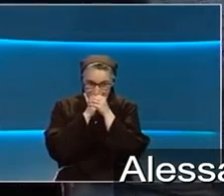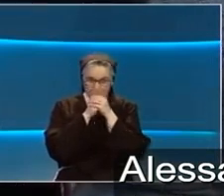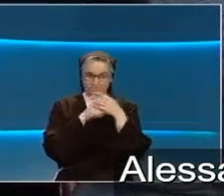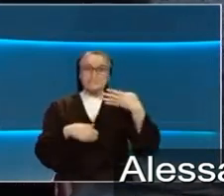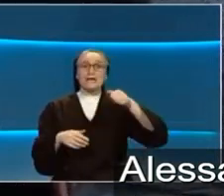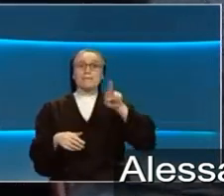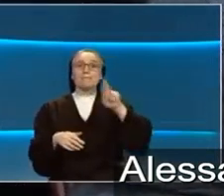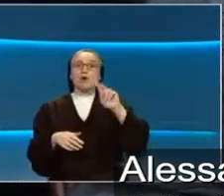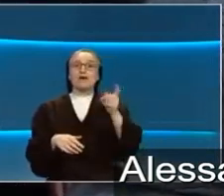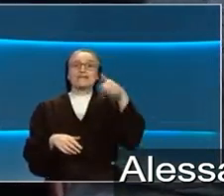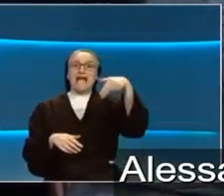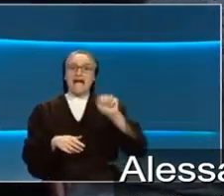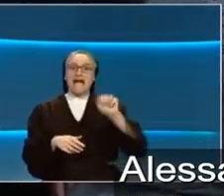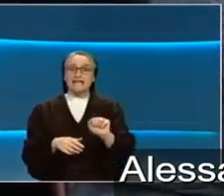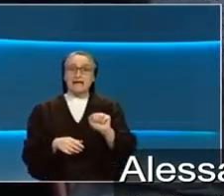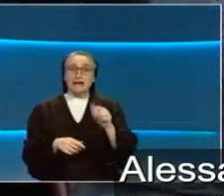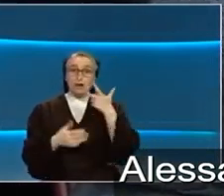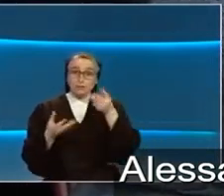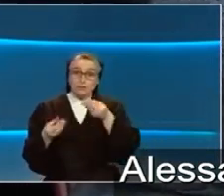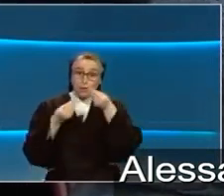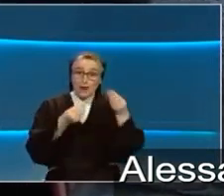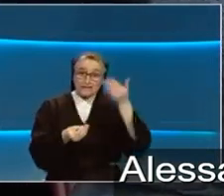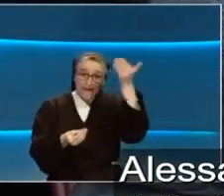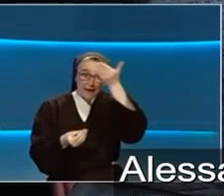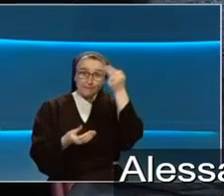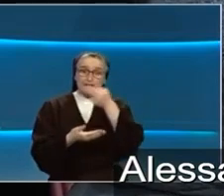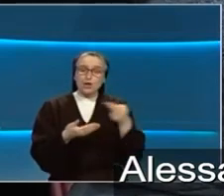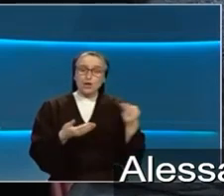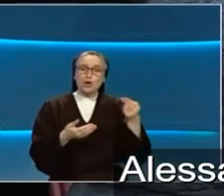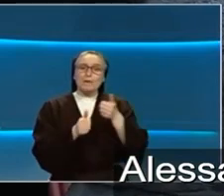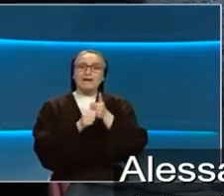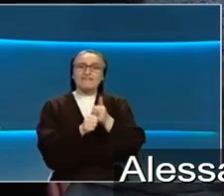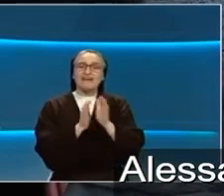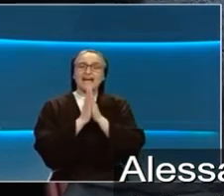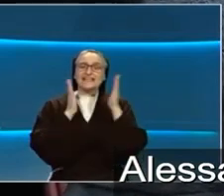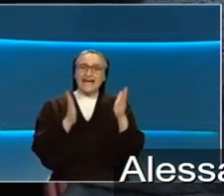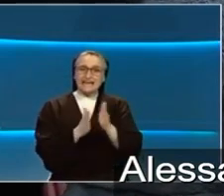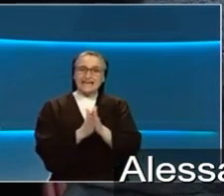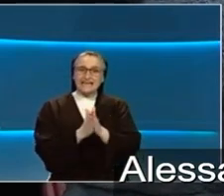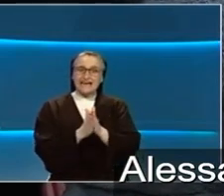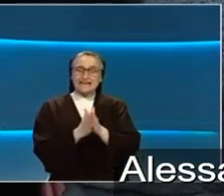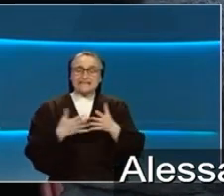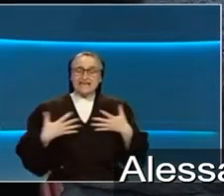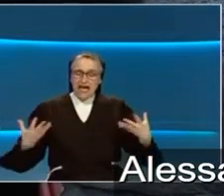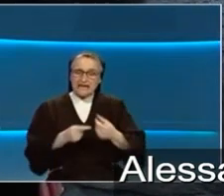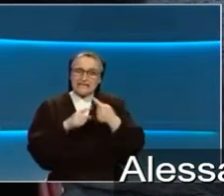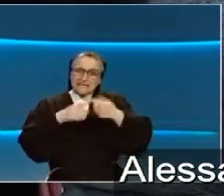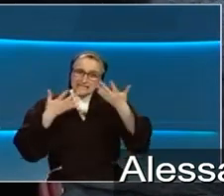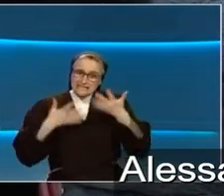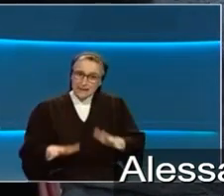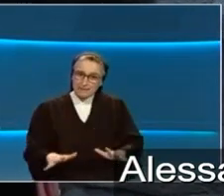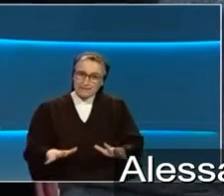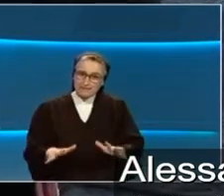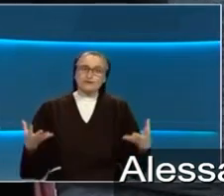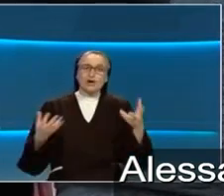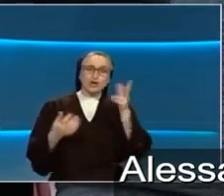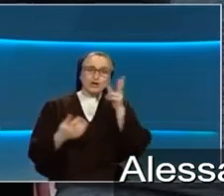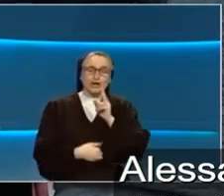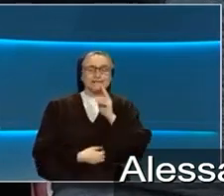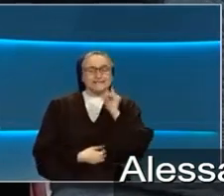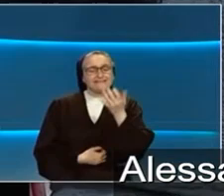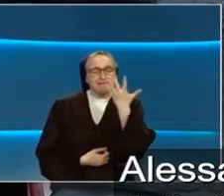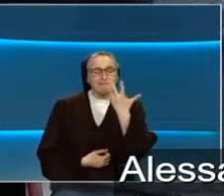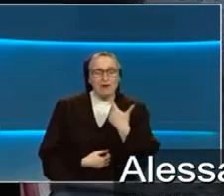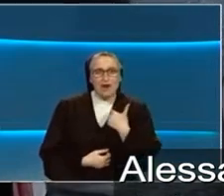Morgana, vuoi ricevere il battesimo nella fede della Chiesa che tutti insieme abbiamo professato?